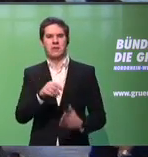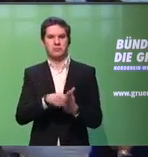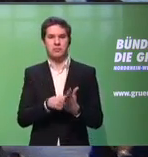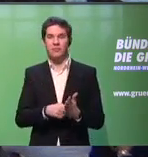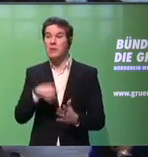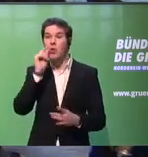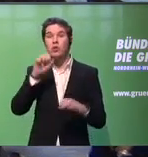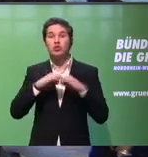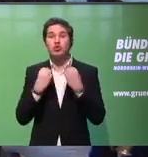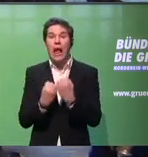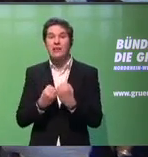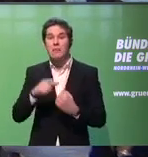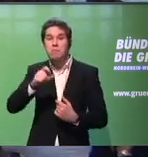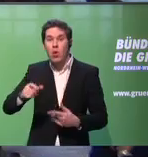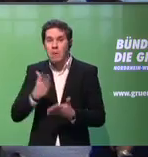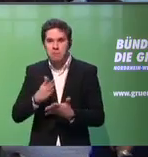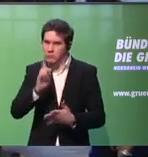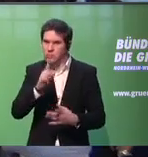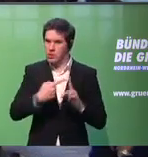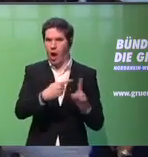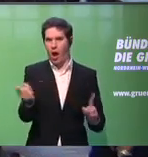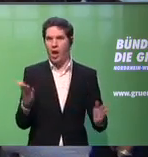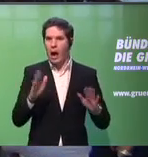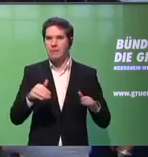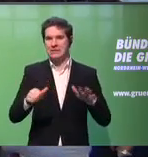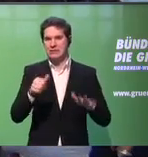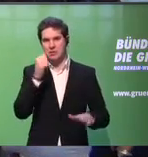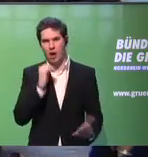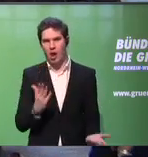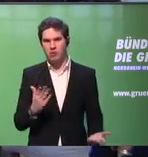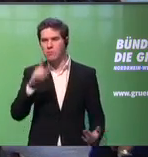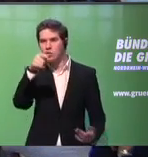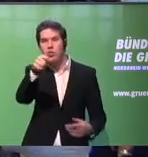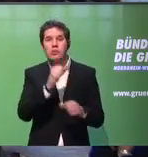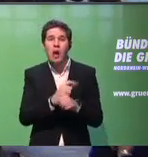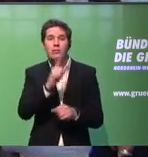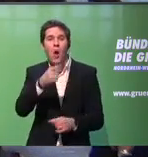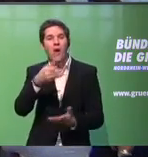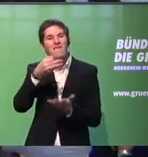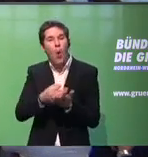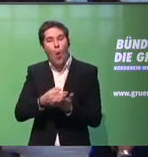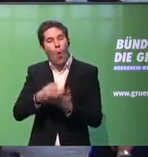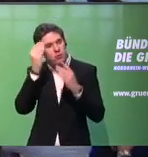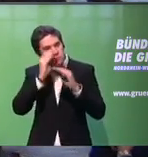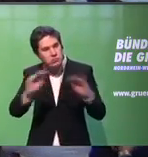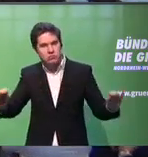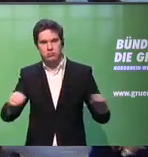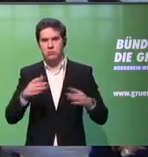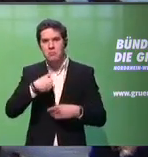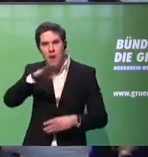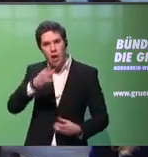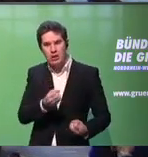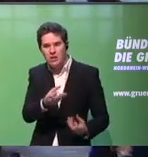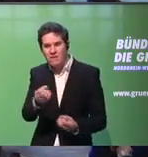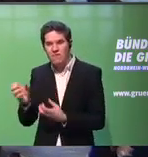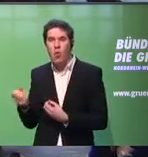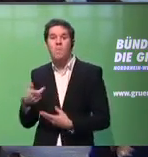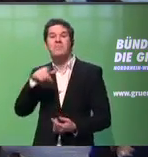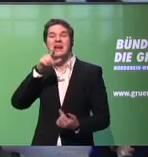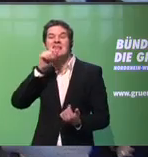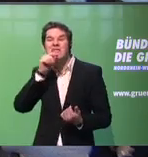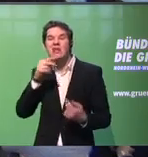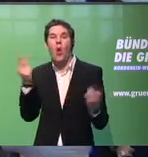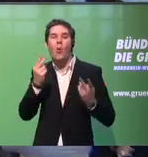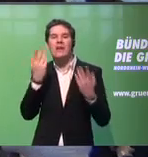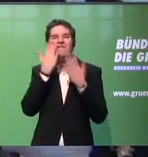richtig. Und ihr könnt das auch nochmal nutzen, für euch vor Ort zu diskutieren, Menschen darauf aufmerksam zu machen, das per Twitter, per Facebook nochmal zu bewerben,